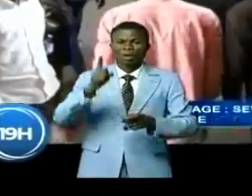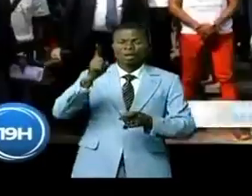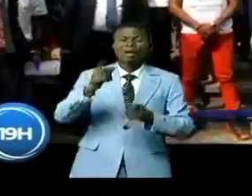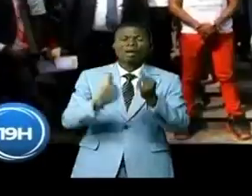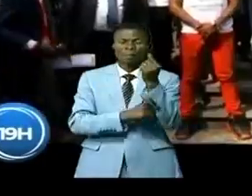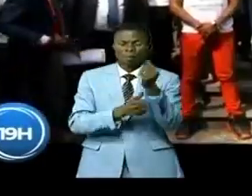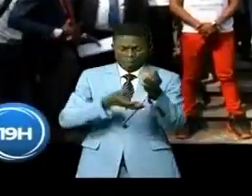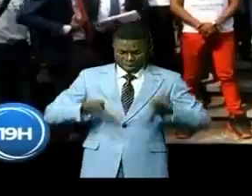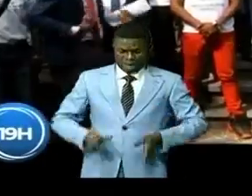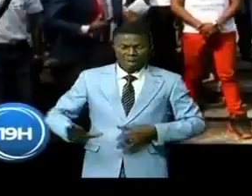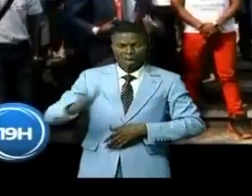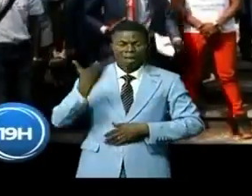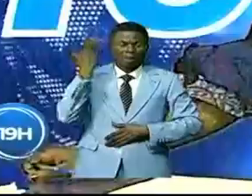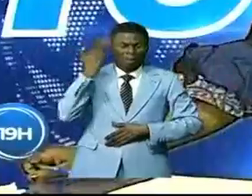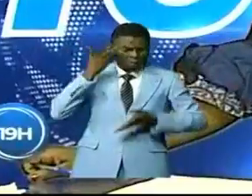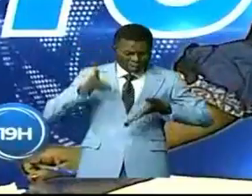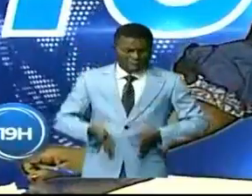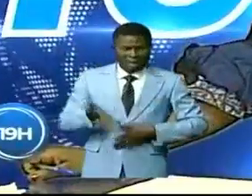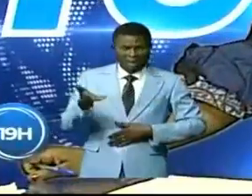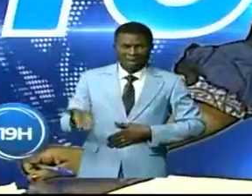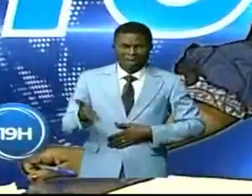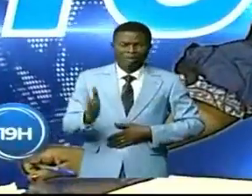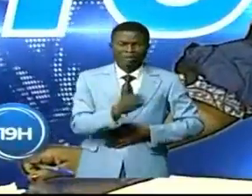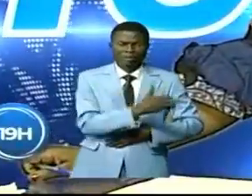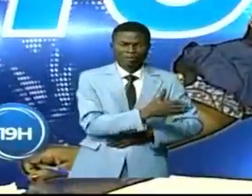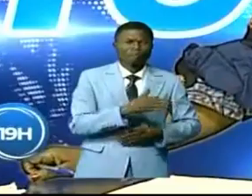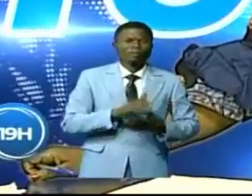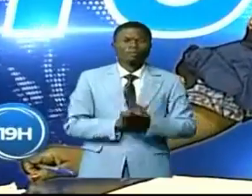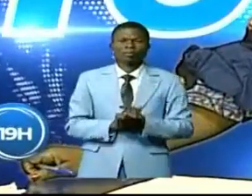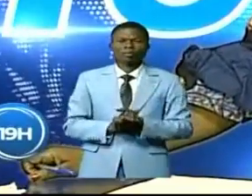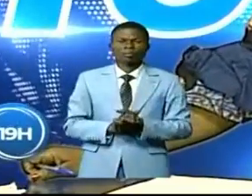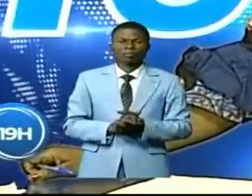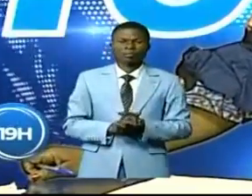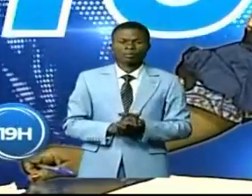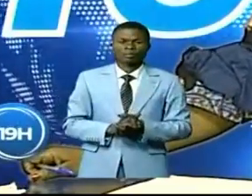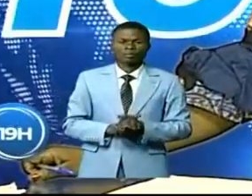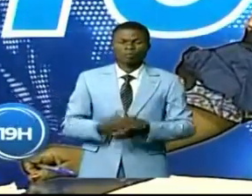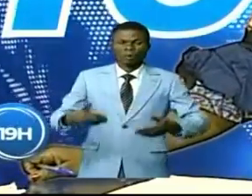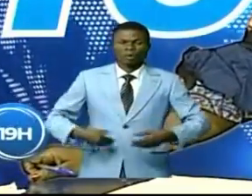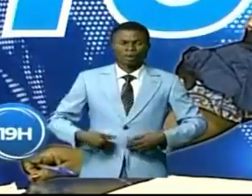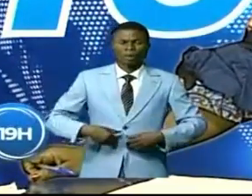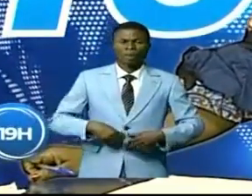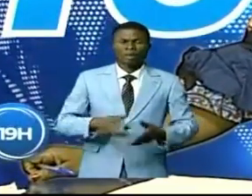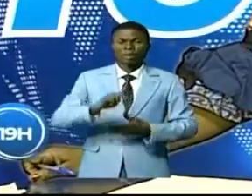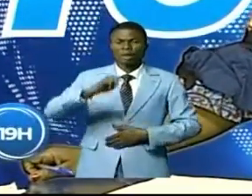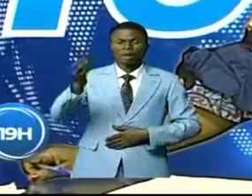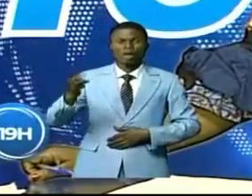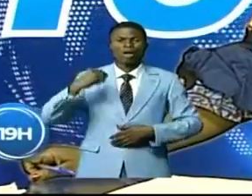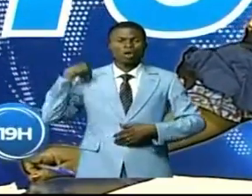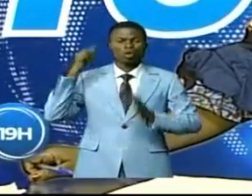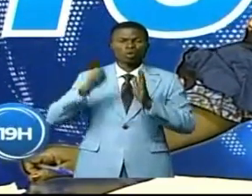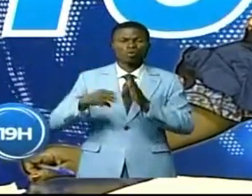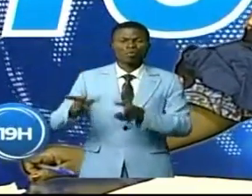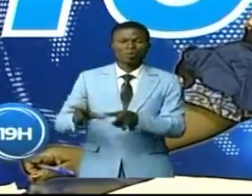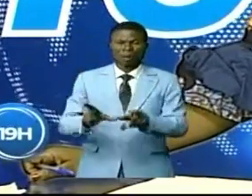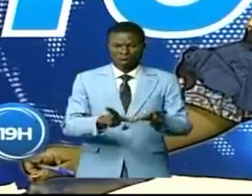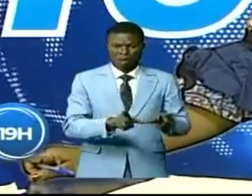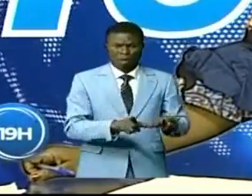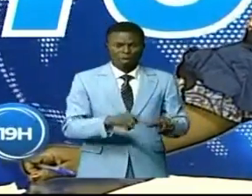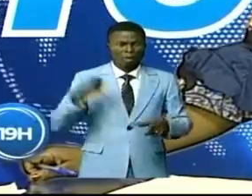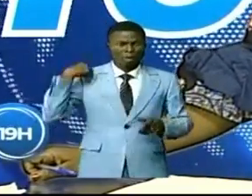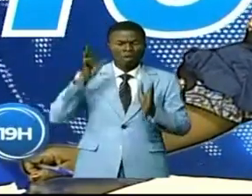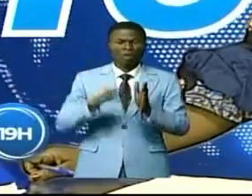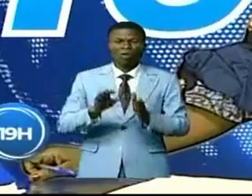originaire de père et de mère. Léger remaniement du gouvernement provincial de Lualaba. Le gouverneur